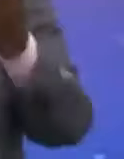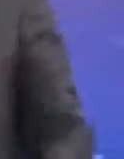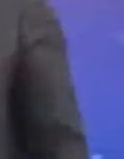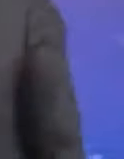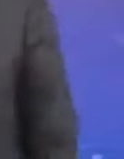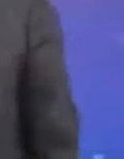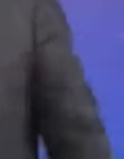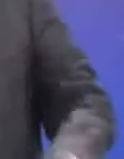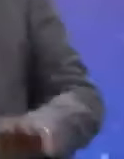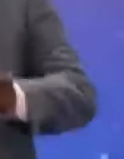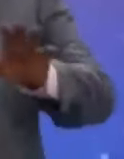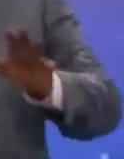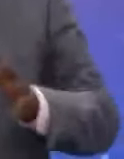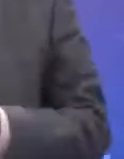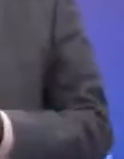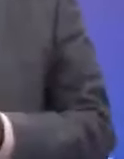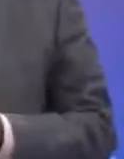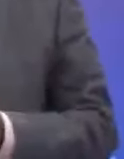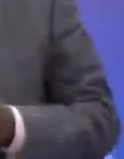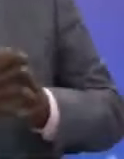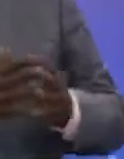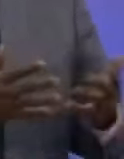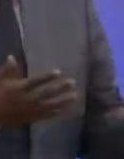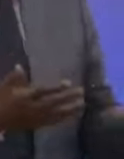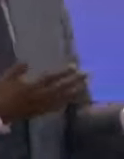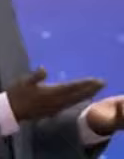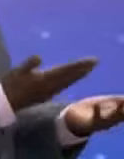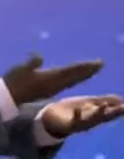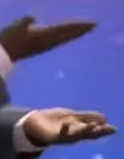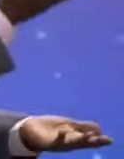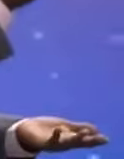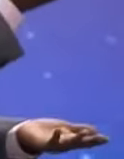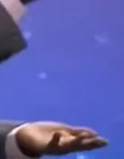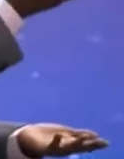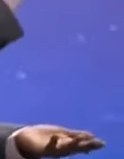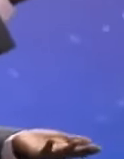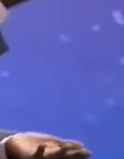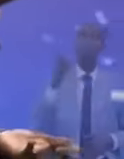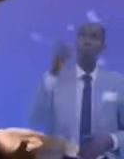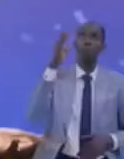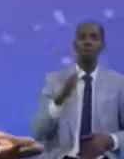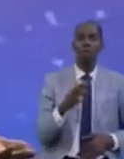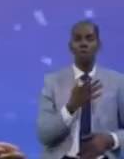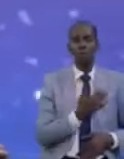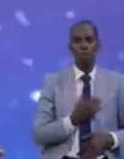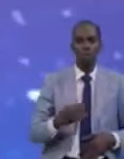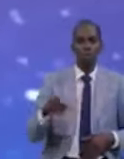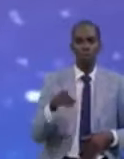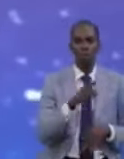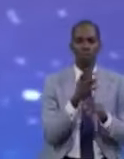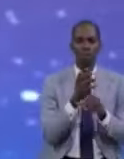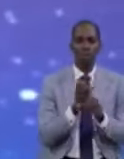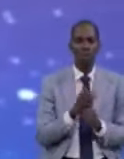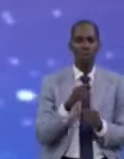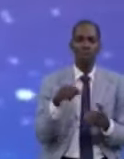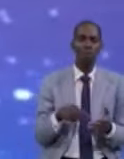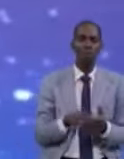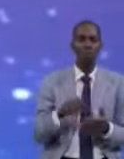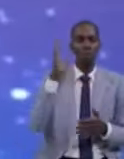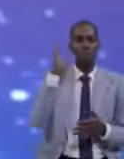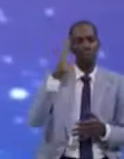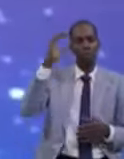nous qui sommes déjà enfants de Dieu et nous sommes à cette route laquelle veut que nous